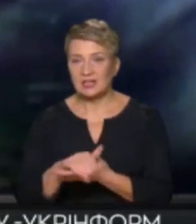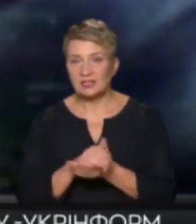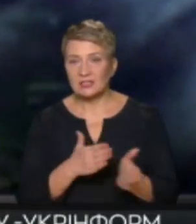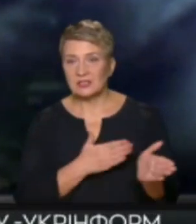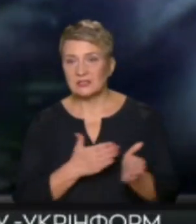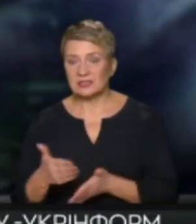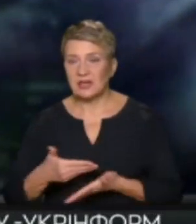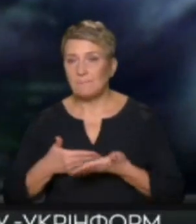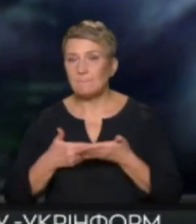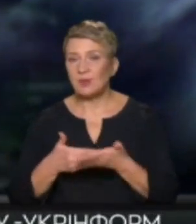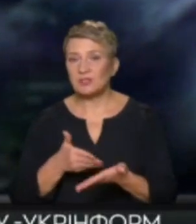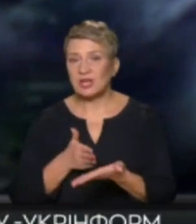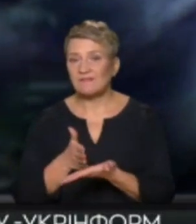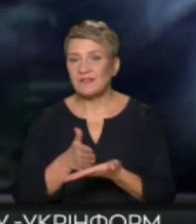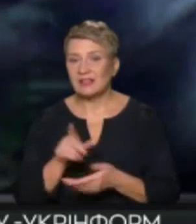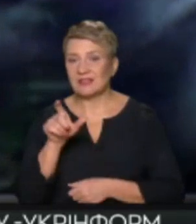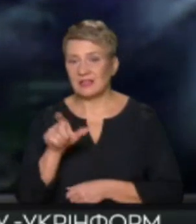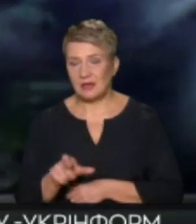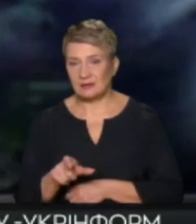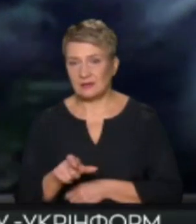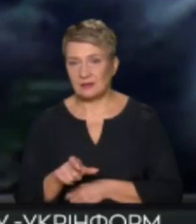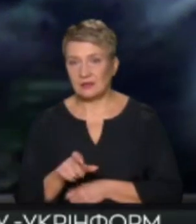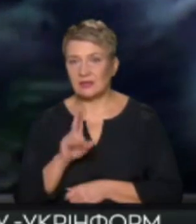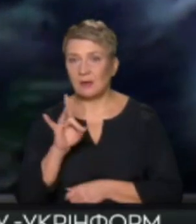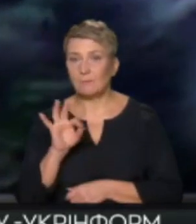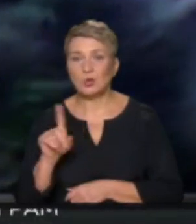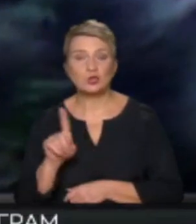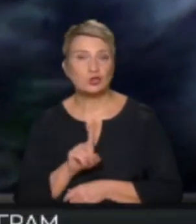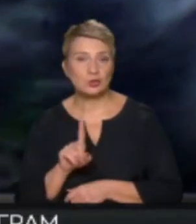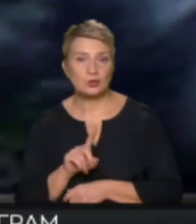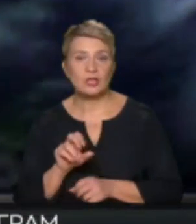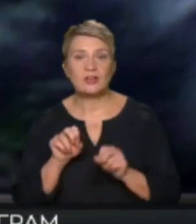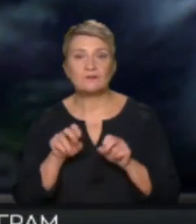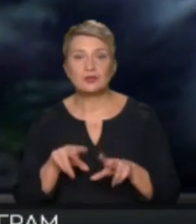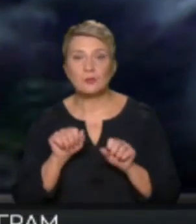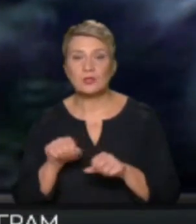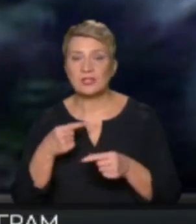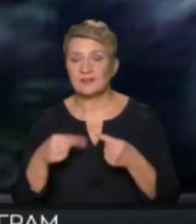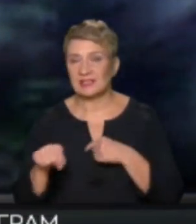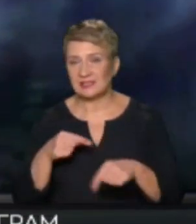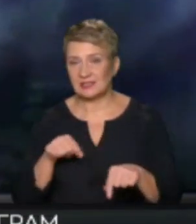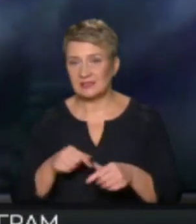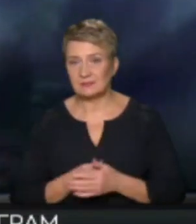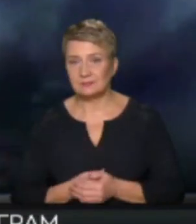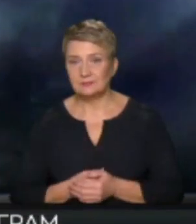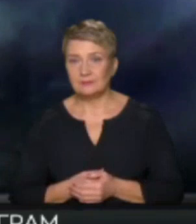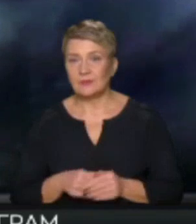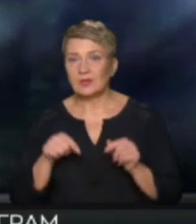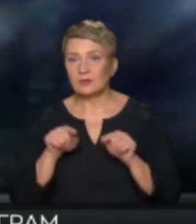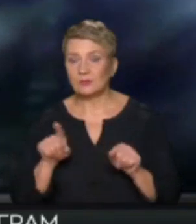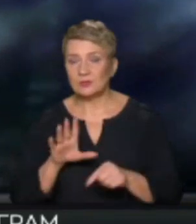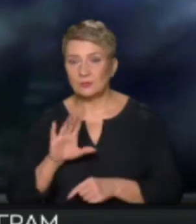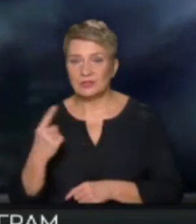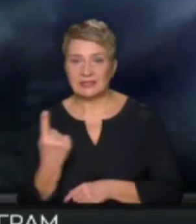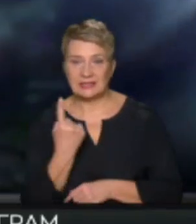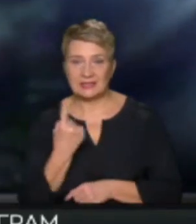помічника ветерана. Це про що, власне, да, і в чому, можливо, різниця? В тому, що це буде єдиний